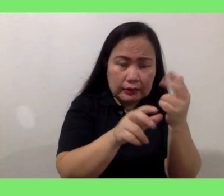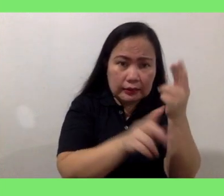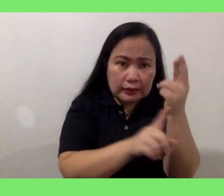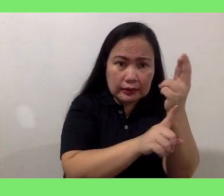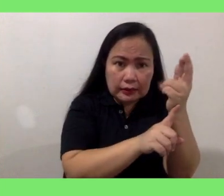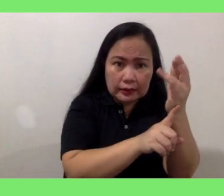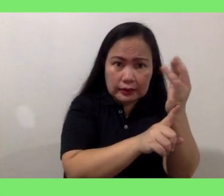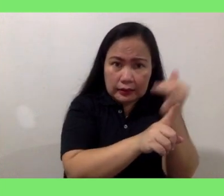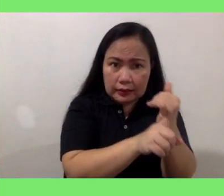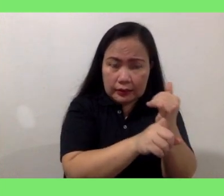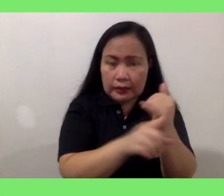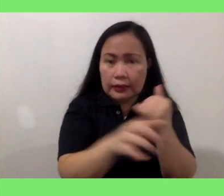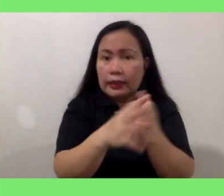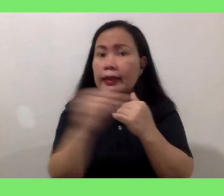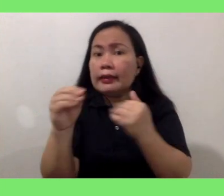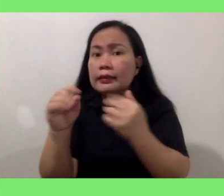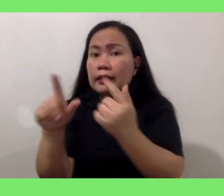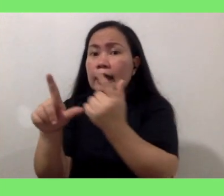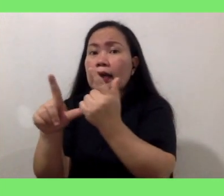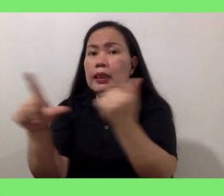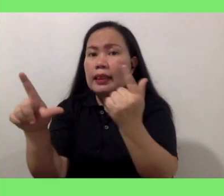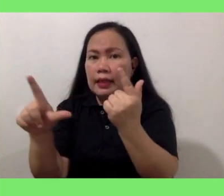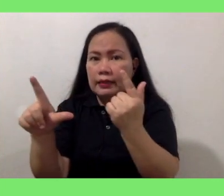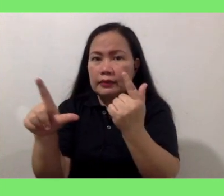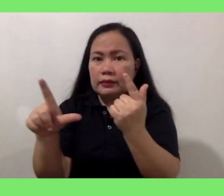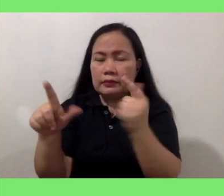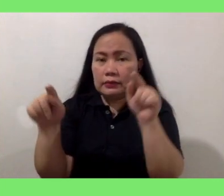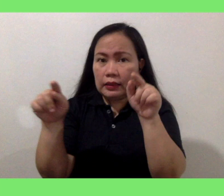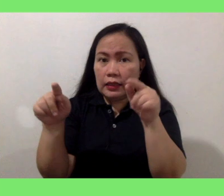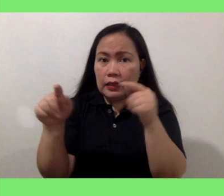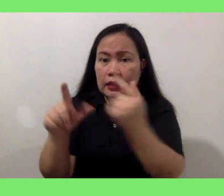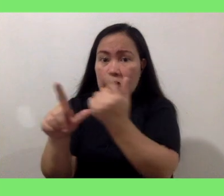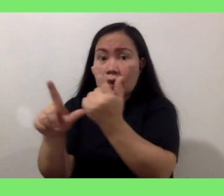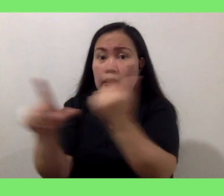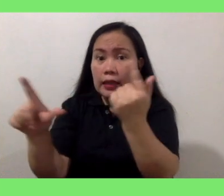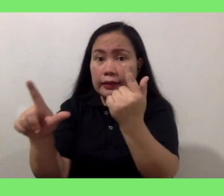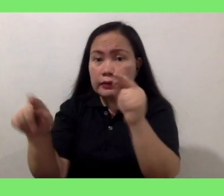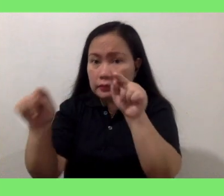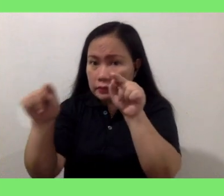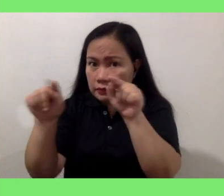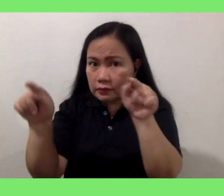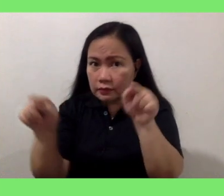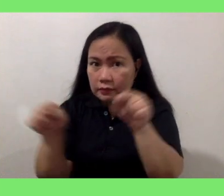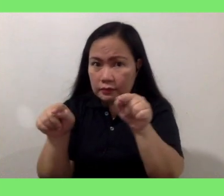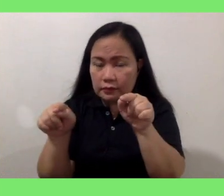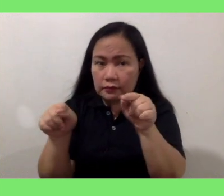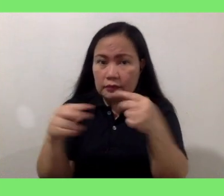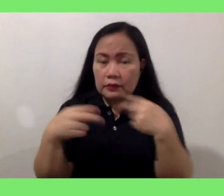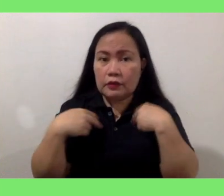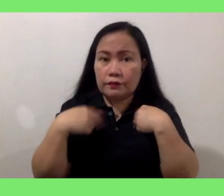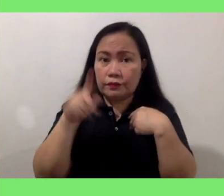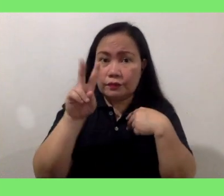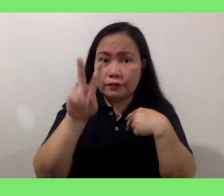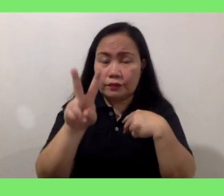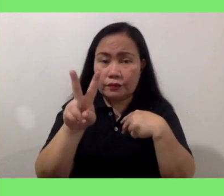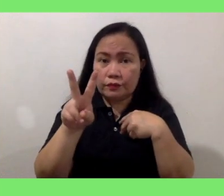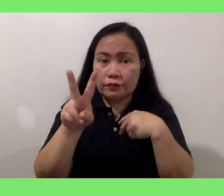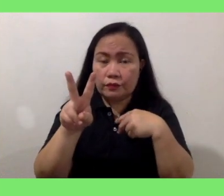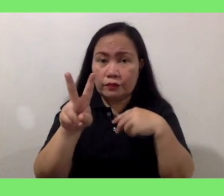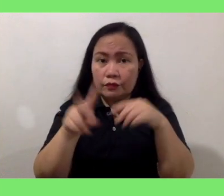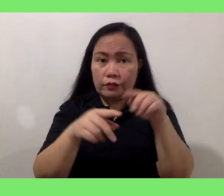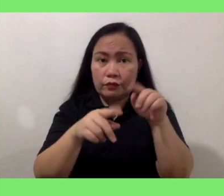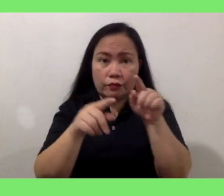Pinapahanap yung number of rays dito tapos ang ginamit mong formula ito. Ang figure mo line. So mali yun. Okay?